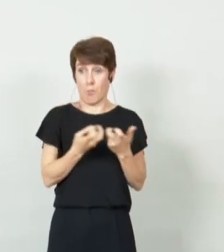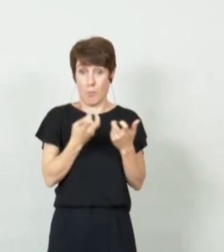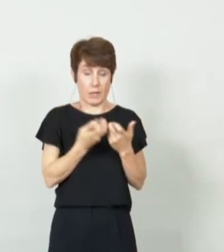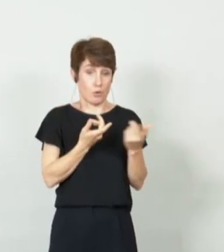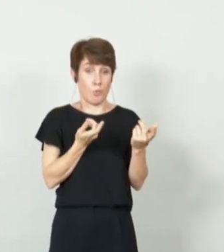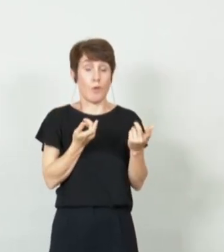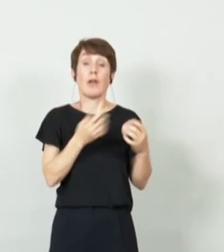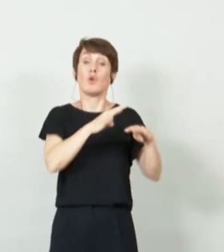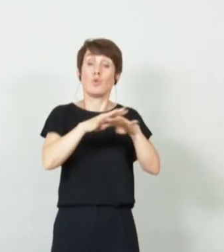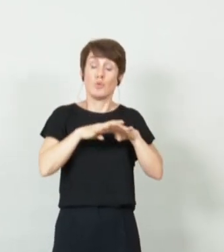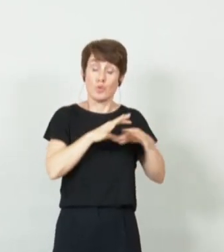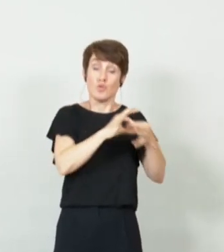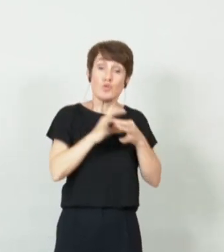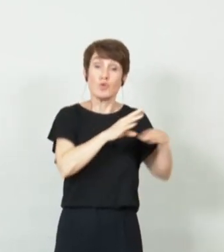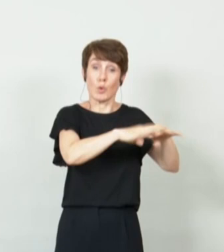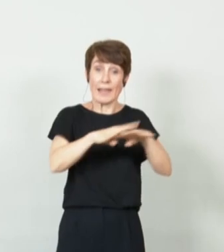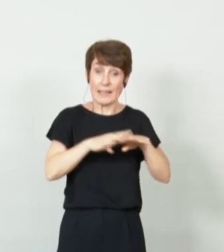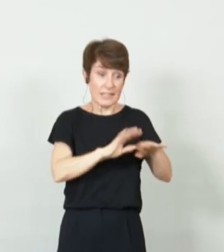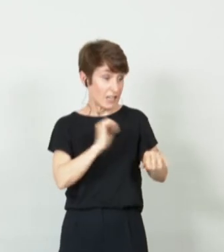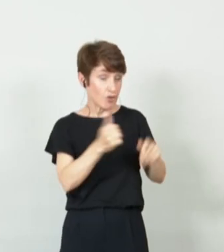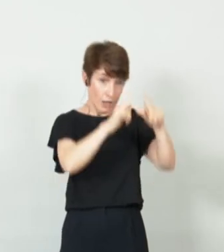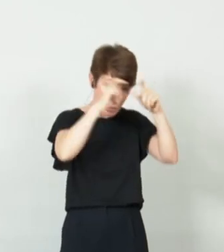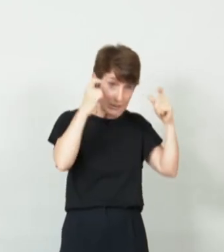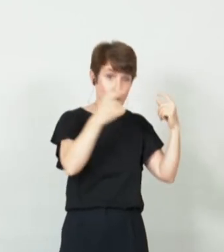quartier de Grenoble se donnent des statuts différents